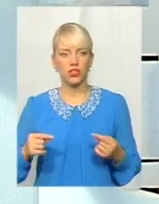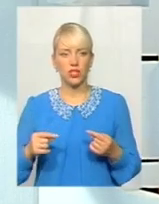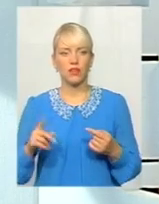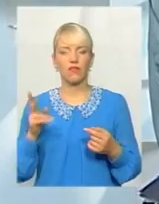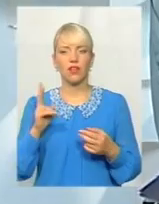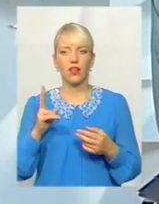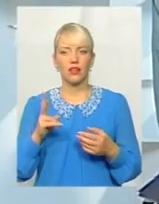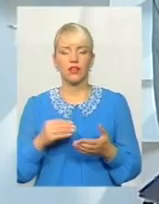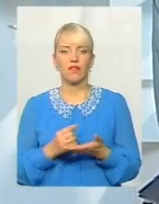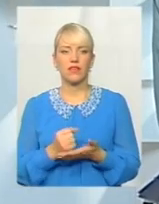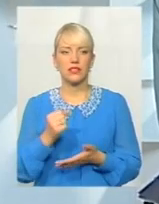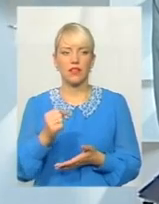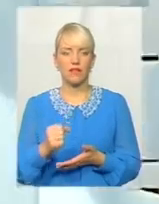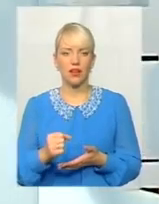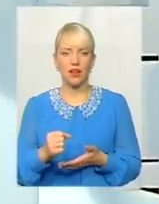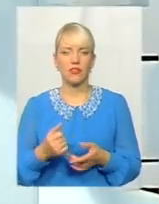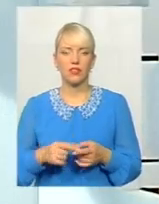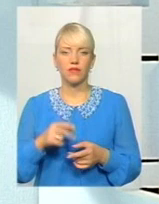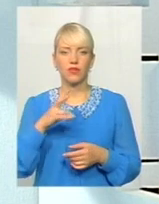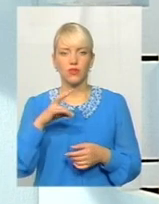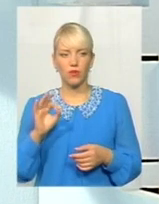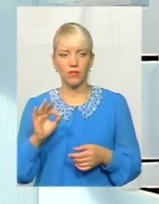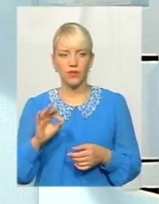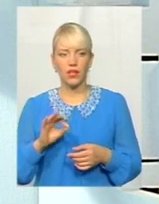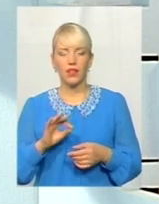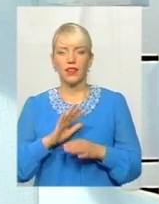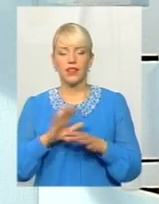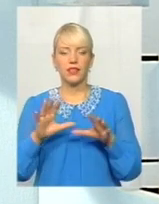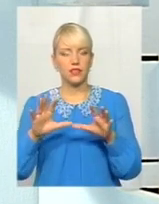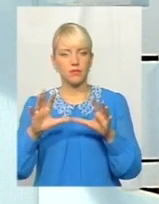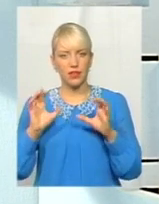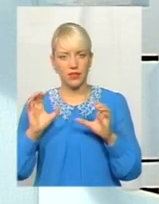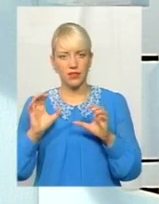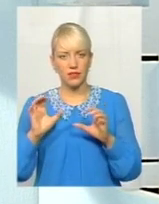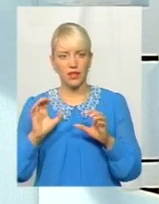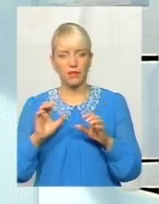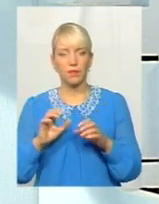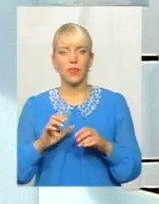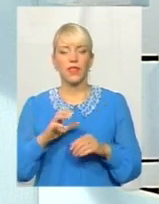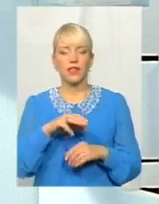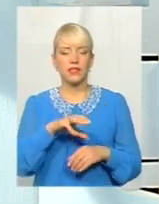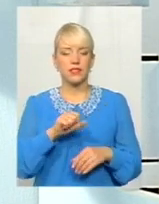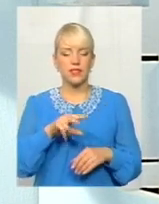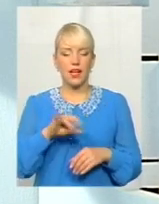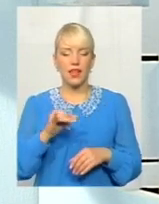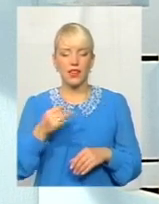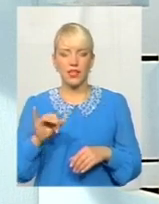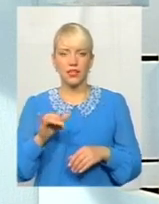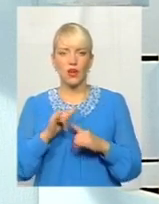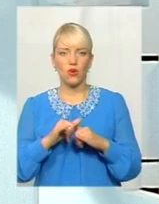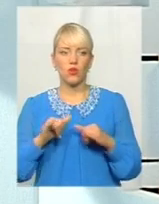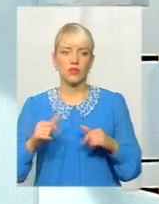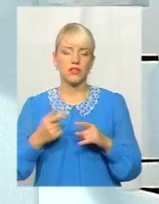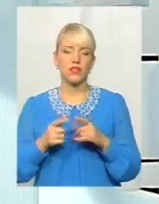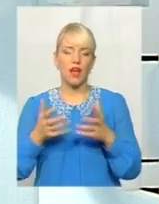які виставляються Євросоюзом, але несприйняття сталого розвитку – це автоматично хрест